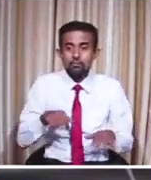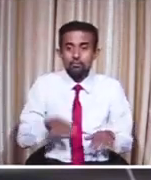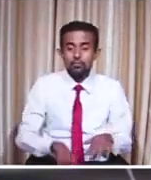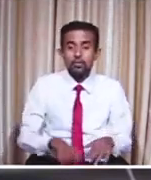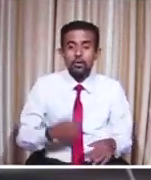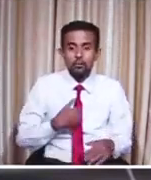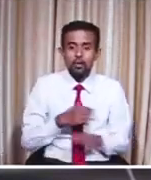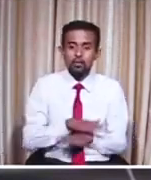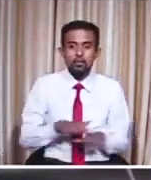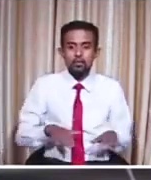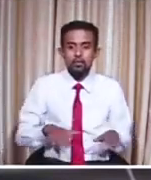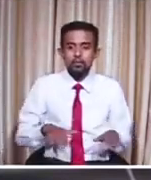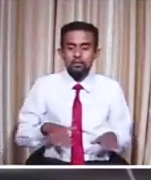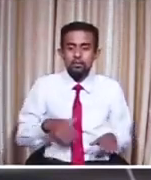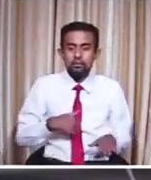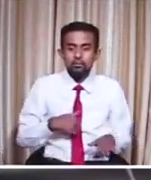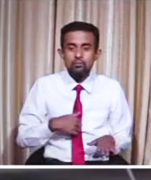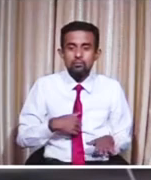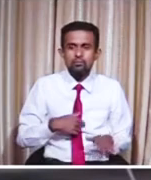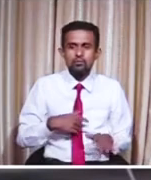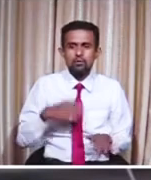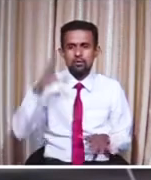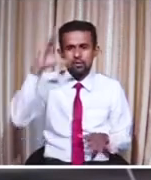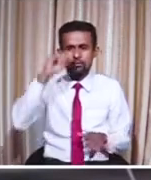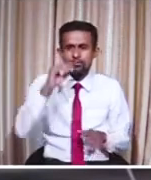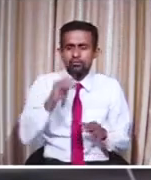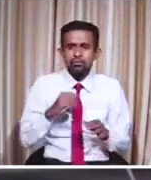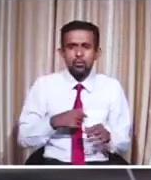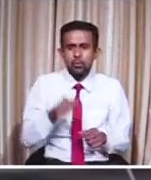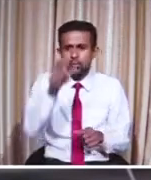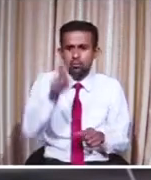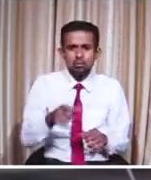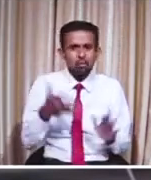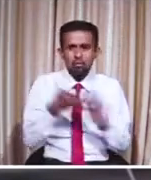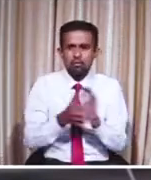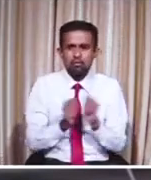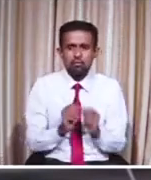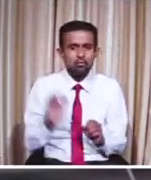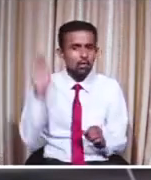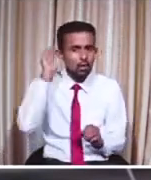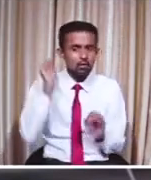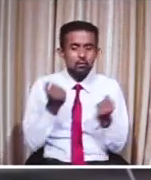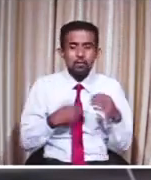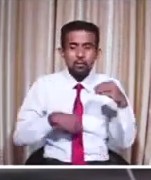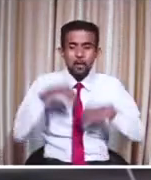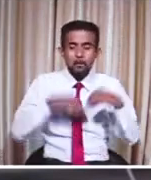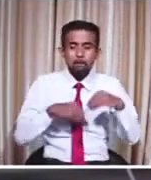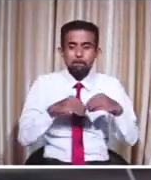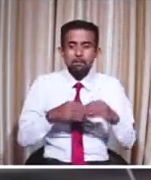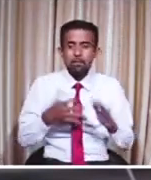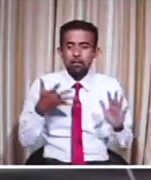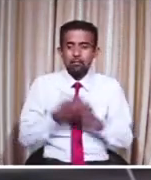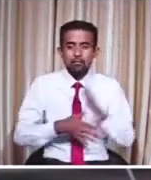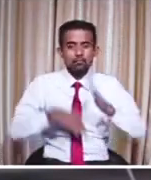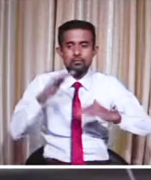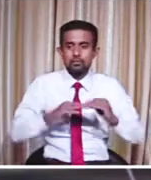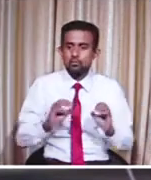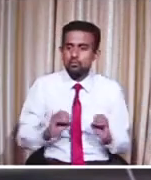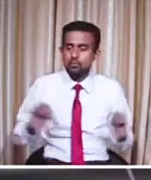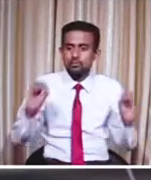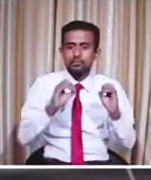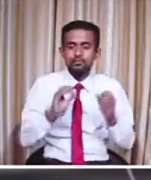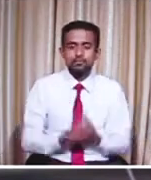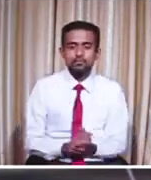apa eh daruo kawada kad me, club lagi hilah lagi hilah, memu kaka tamunan selah lah ne, apit tiba ni desa pala balaya kayu tulis apa habis tiga lah ne,